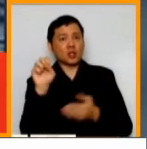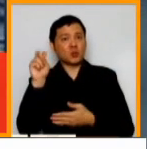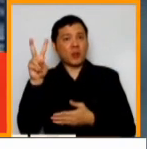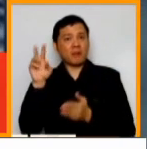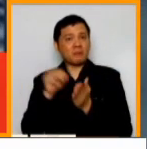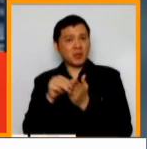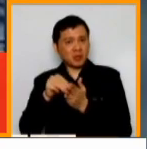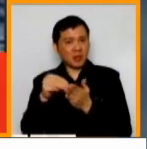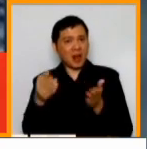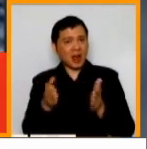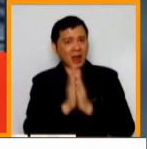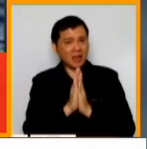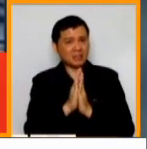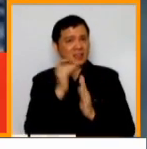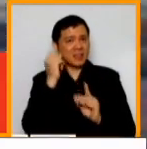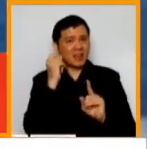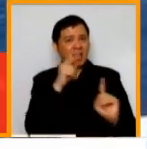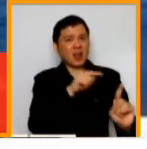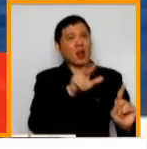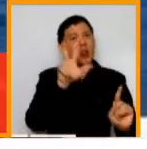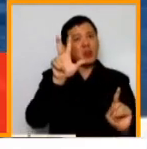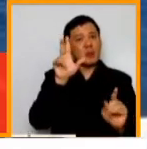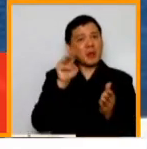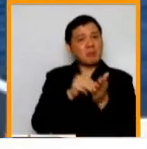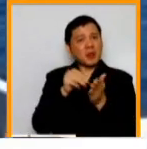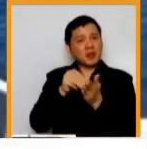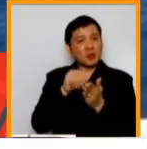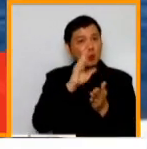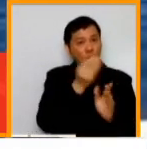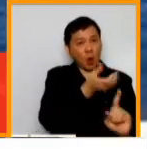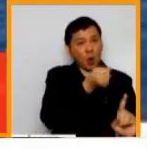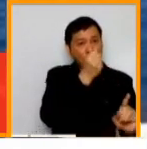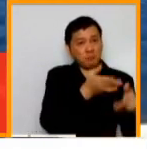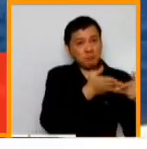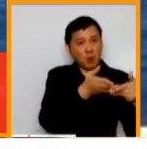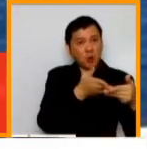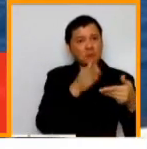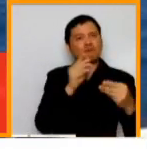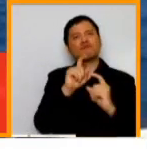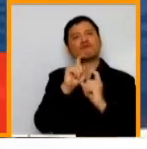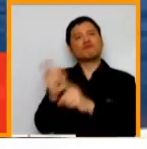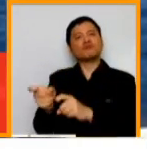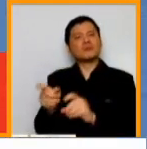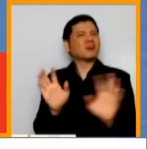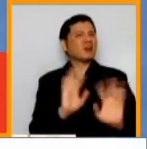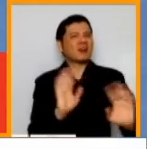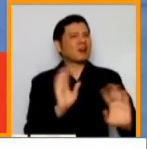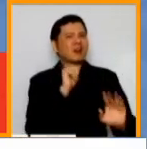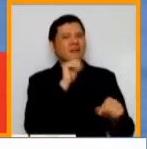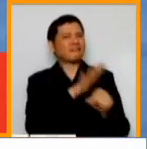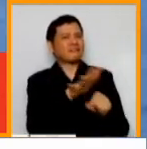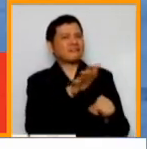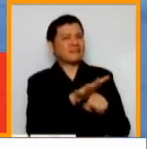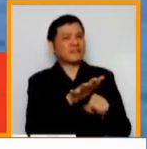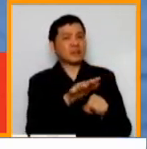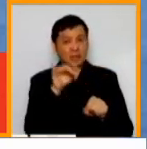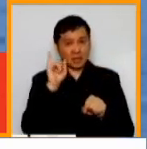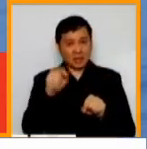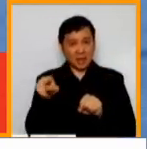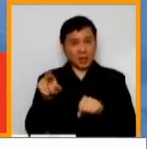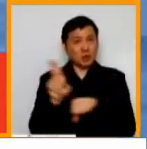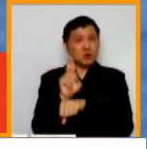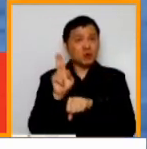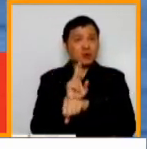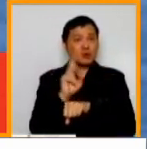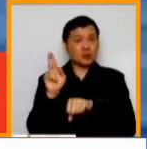Chinese company na nagmamay-ari sa trawler. Dati nang sinabi ng Malacanang na hindi pwedeng ipatupad ang arbitral ruling dahil wala naman daw enforcement mechanism